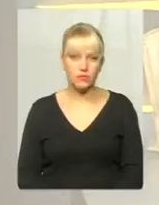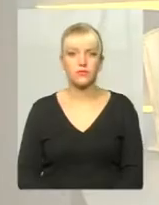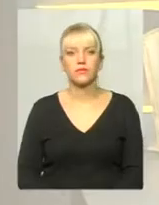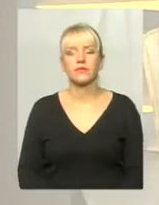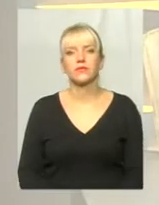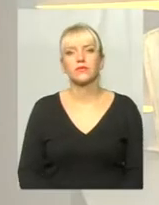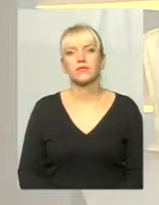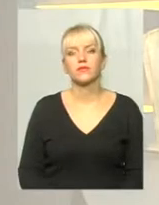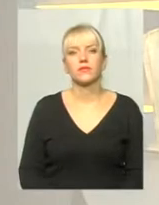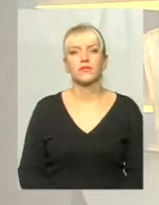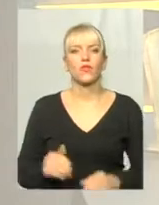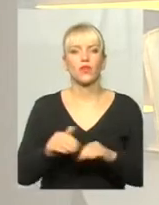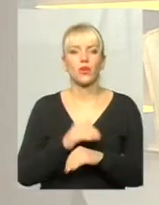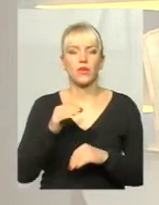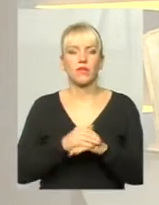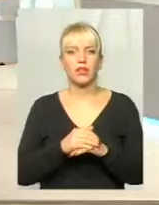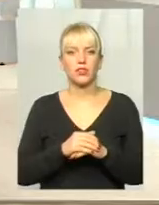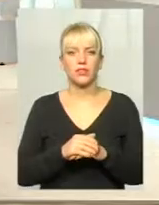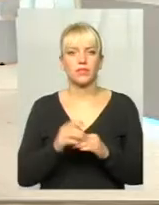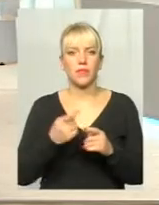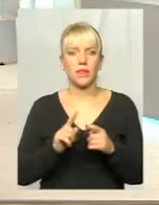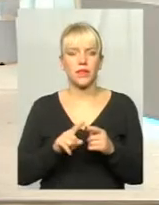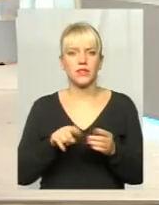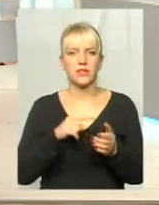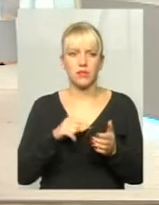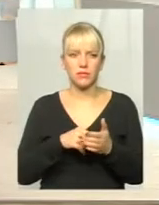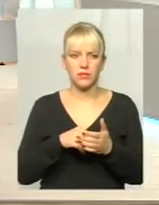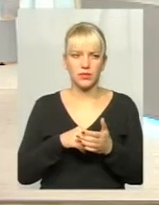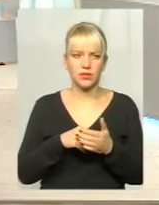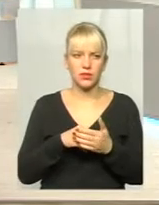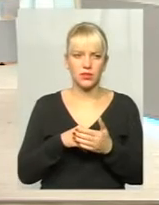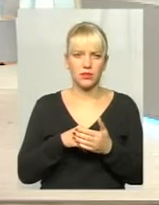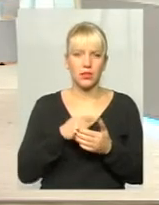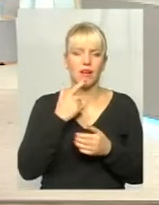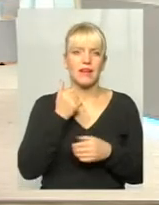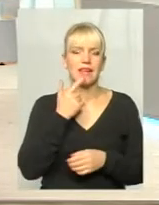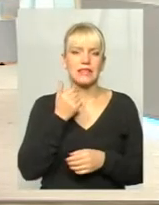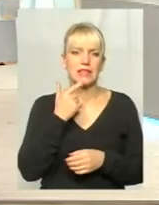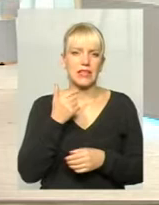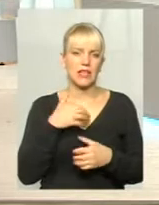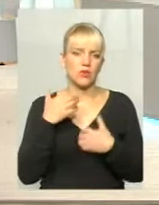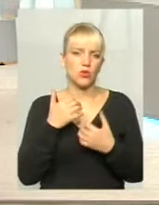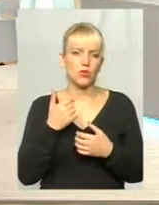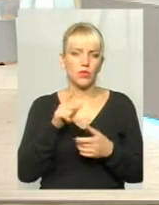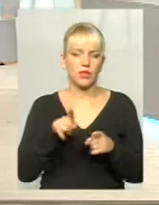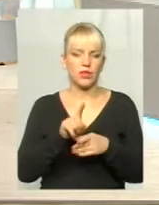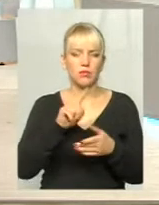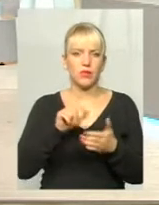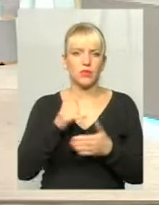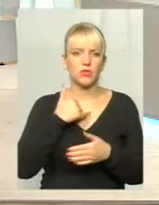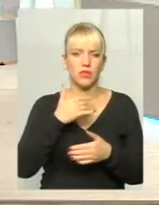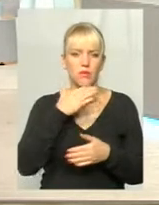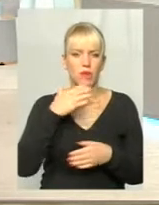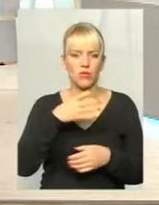Алло. Добрий вечір. Добрий вечір. Це місто Старокиня турбує. Таке питання. У нас в багатоквартирних будинках